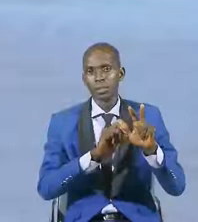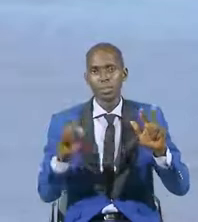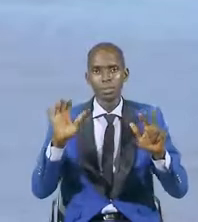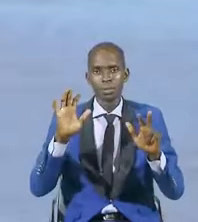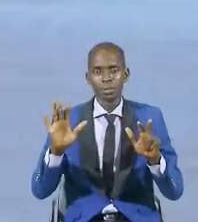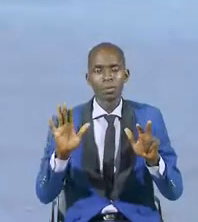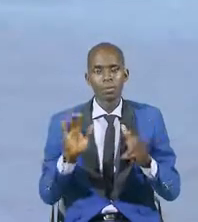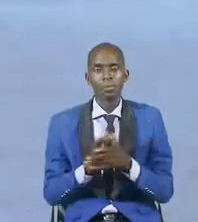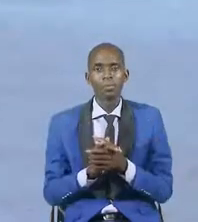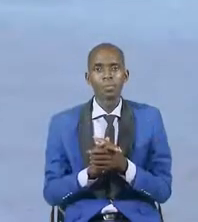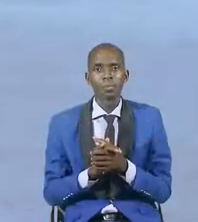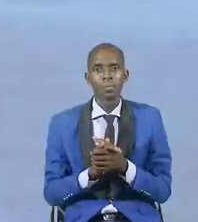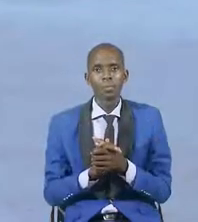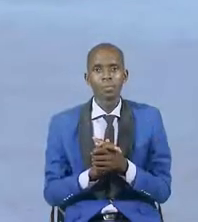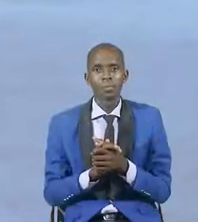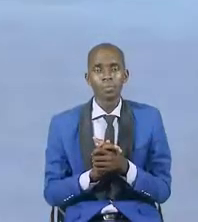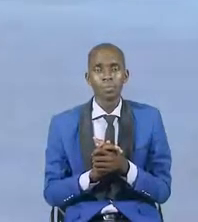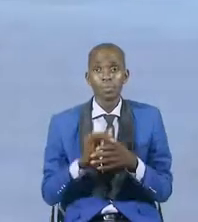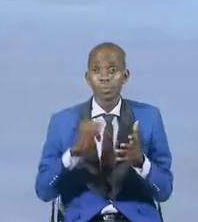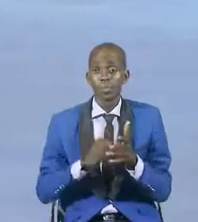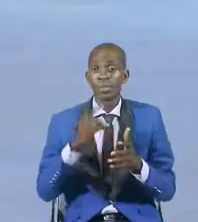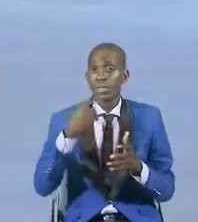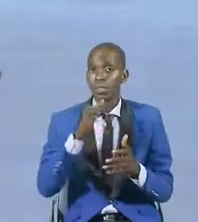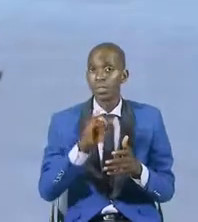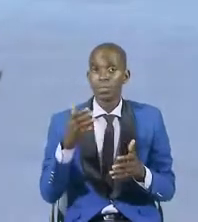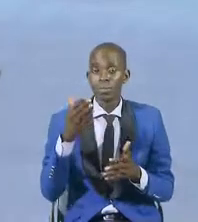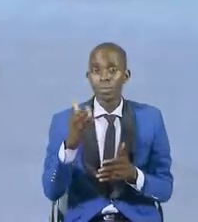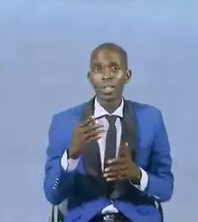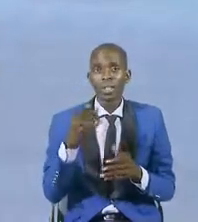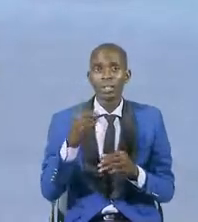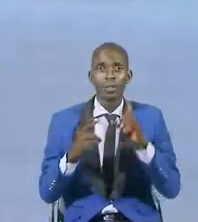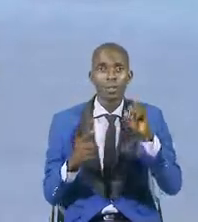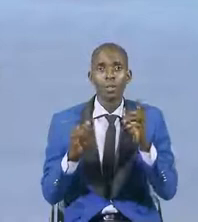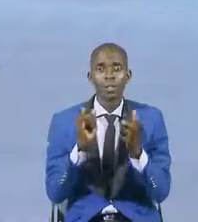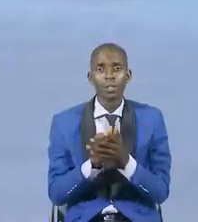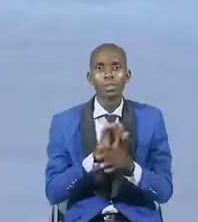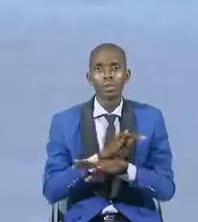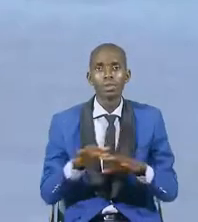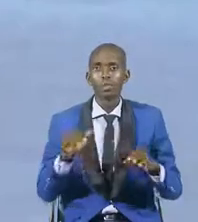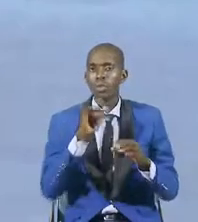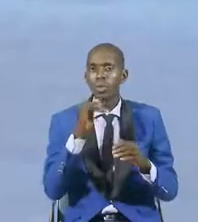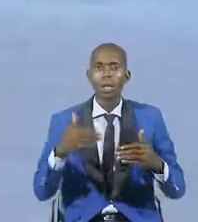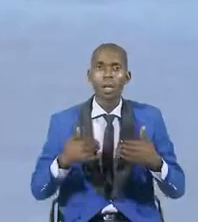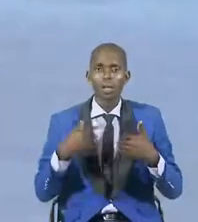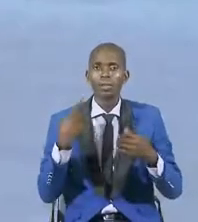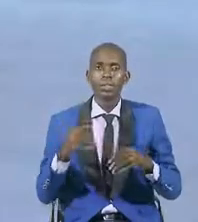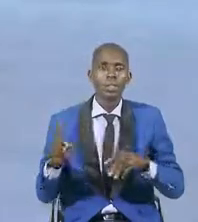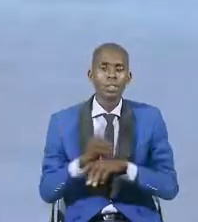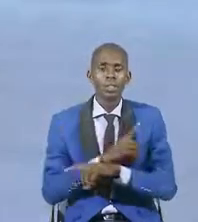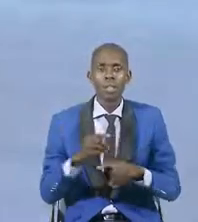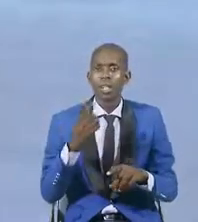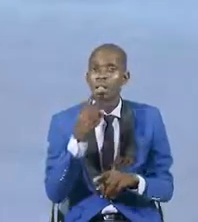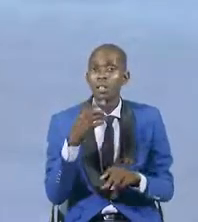Jacques chapitre 3, Jacques 3, verset 5, cela parle de celui-là qui n'a pas